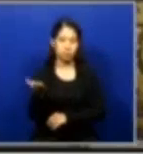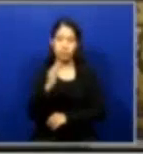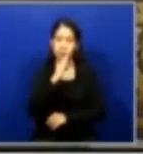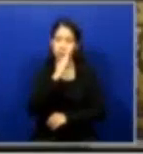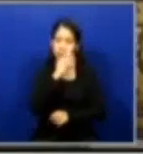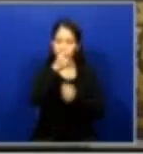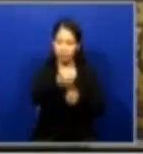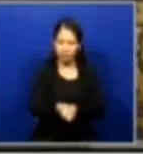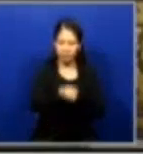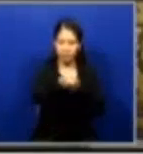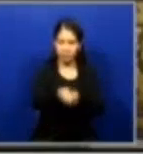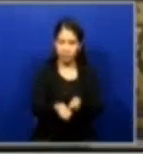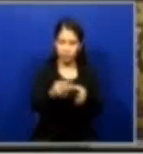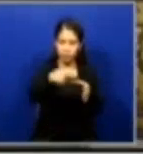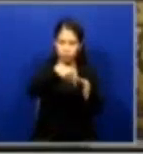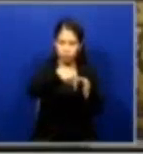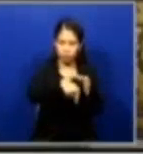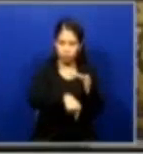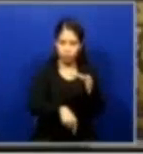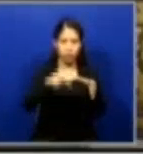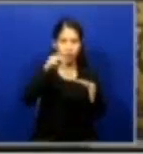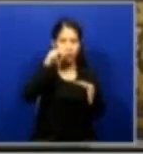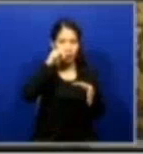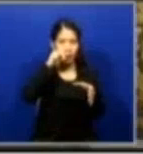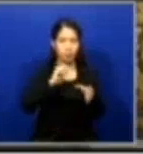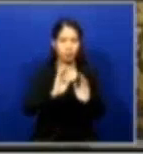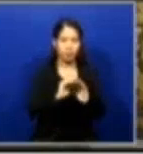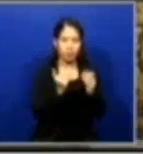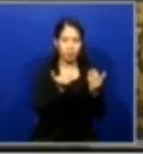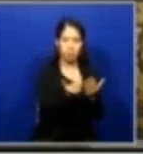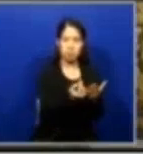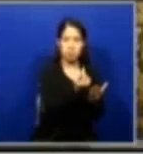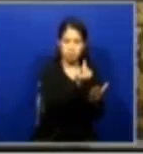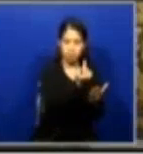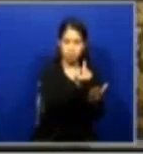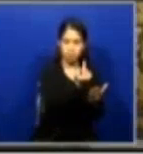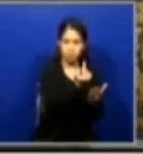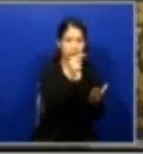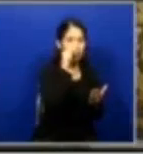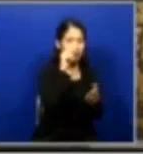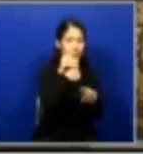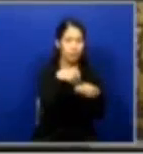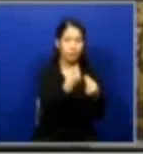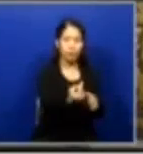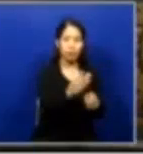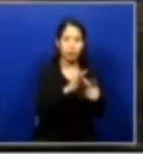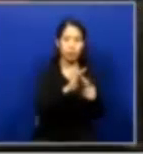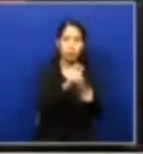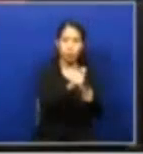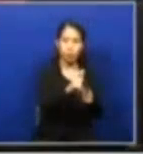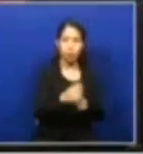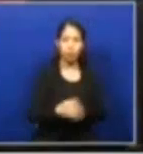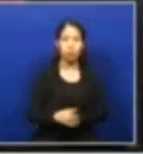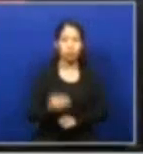น้ำบาดาล1บ่อให้1ครอบครัวท่านประธานครับท่